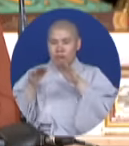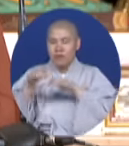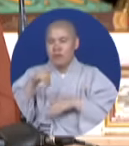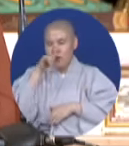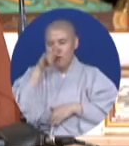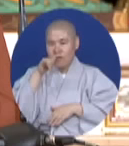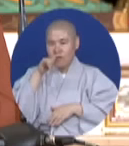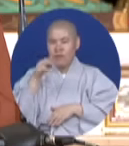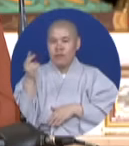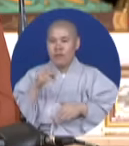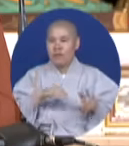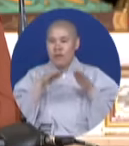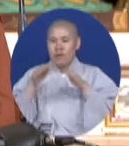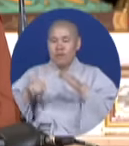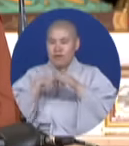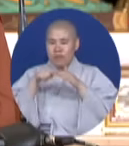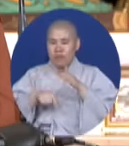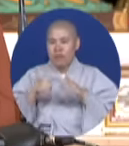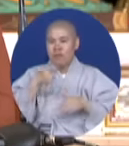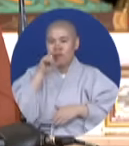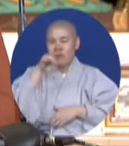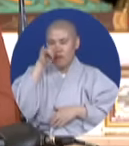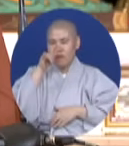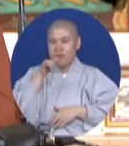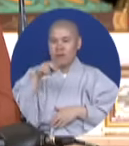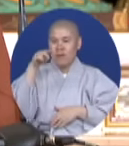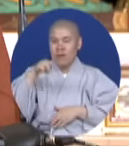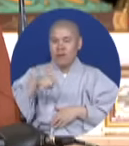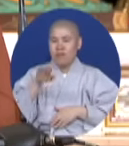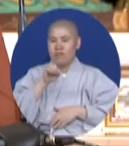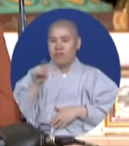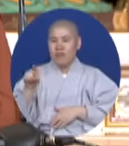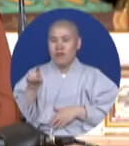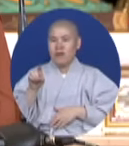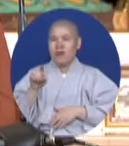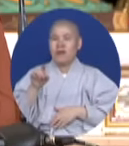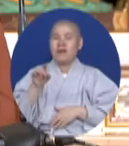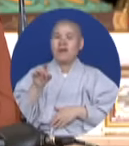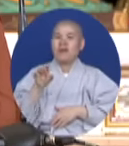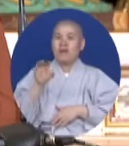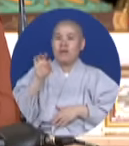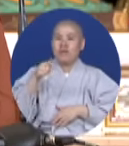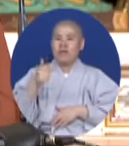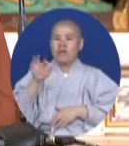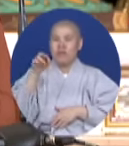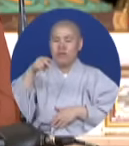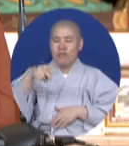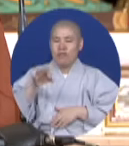속에 물이 있어서 수파가 원흉이오 수파가 무예라. 원흉 무예.